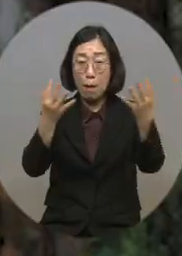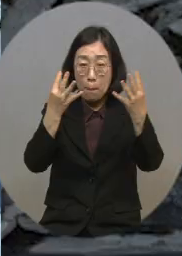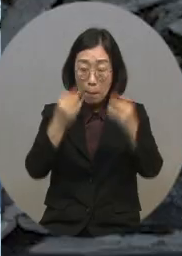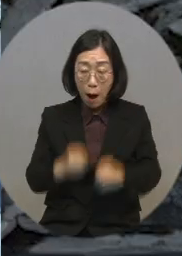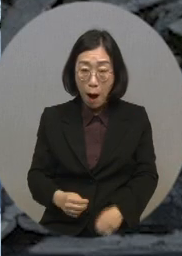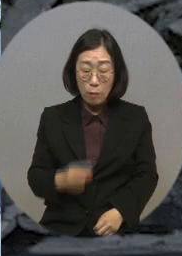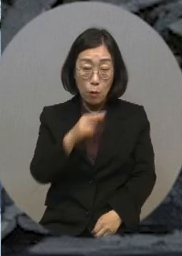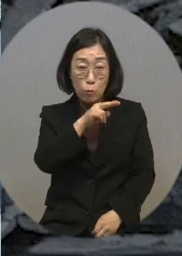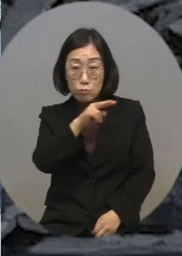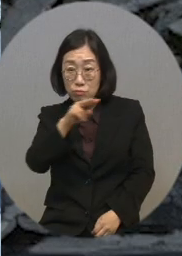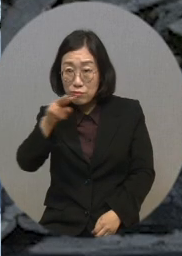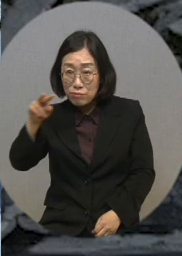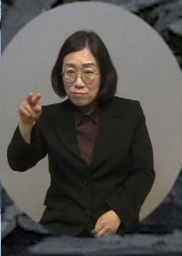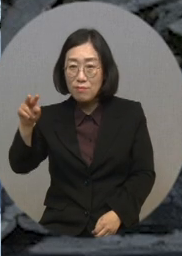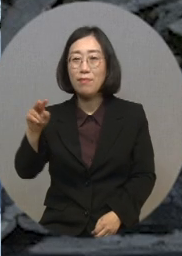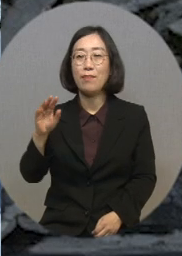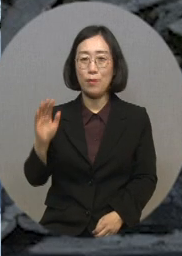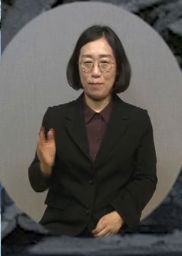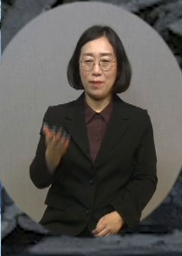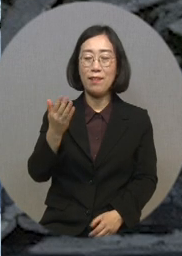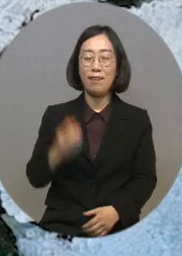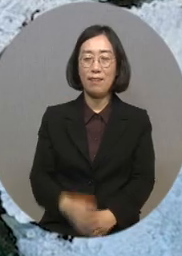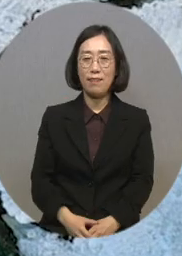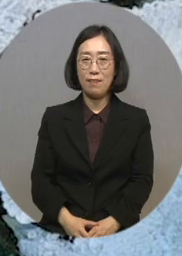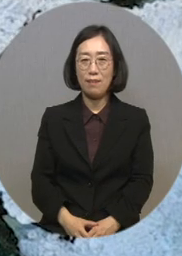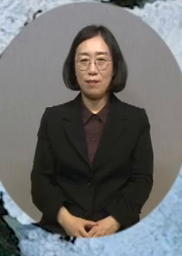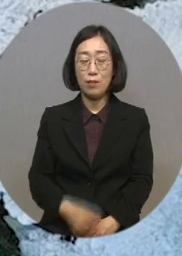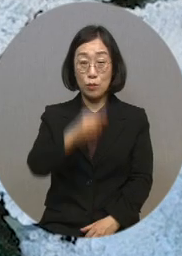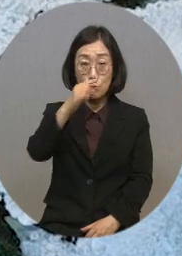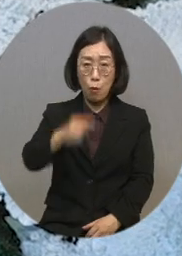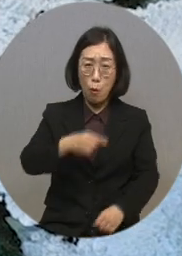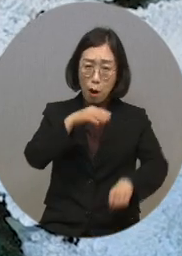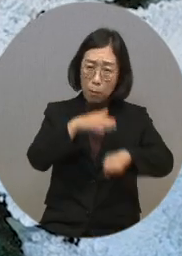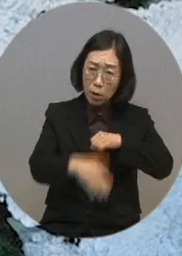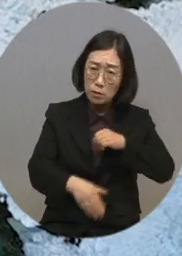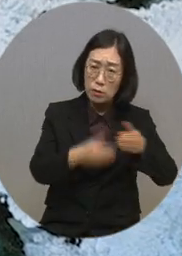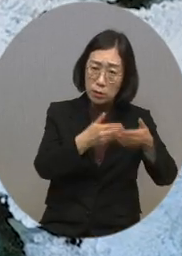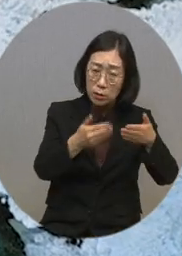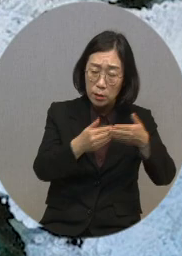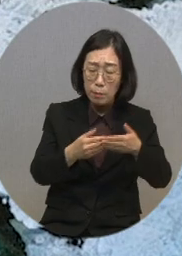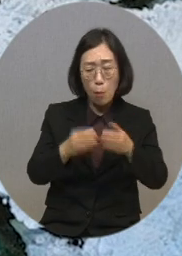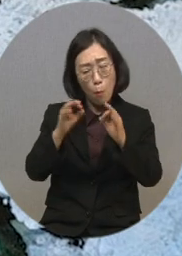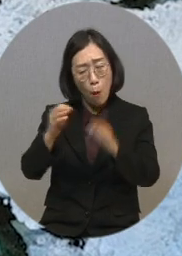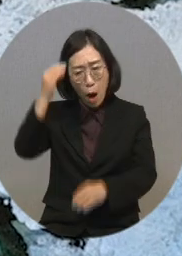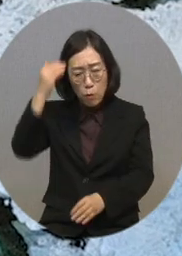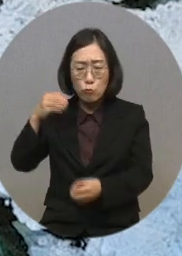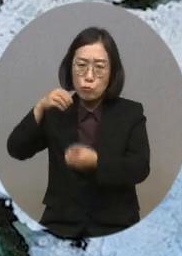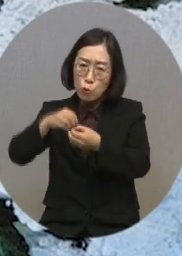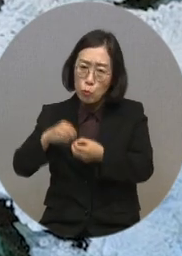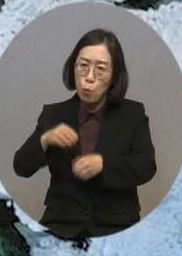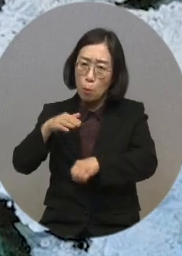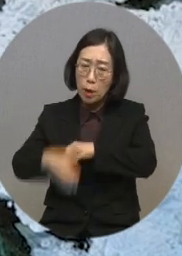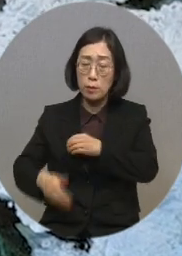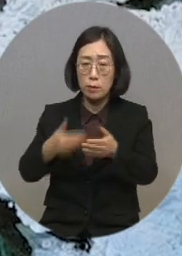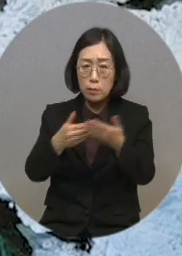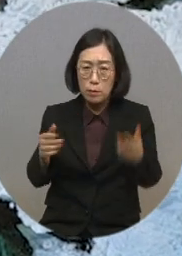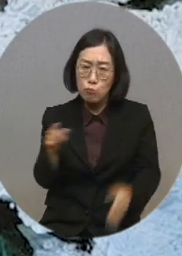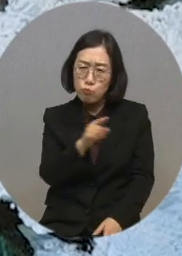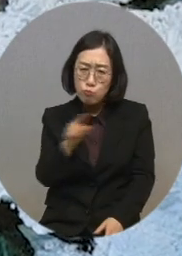먼저 눈길을 끕니다. 서양화 같기도 하면서 다시 보면 한국화인 듯한 작가의